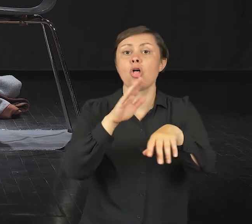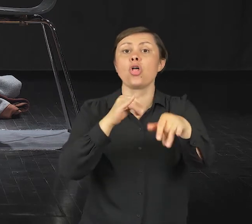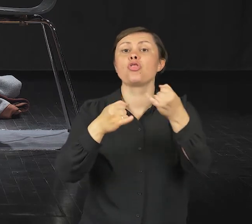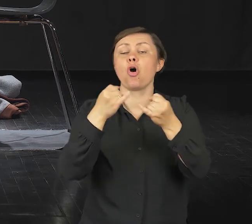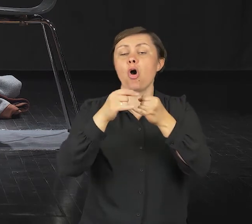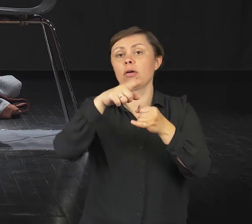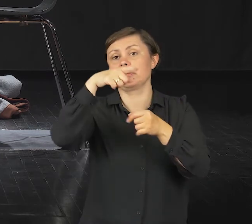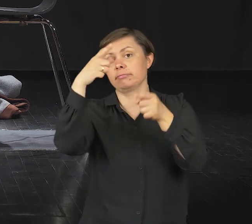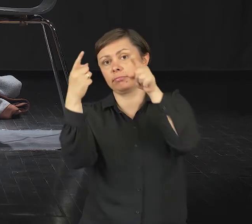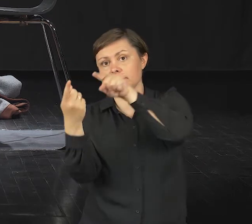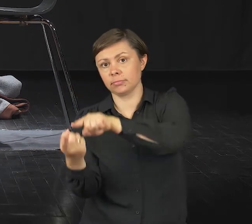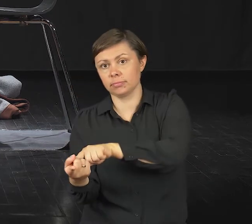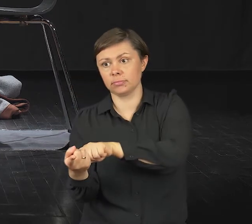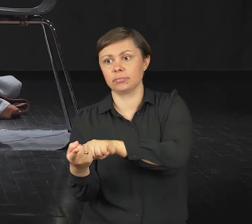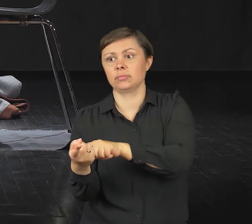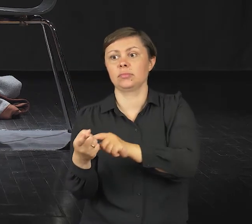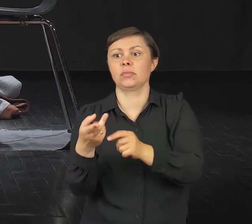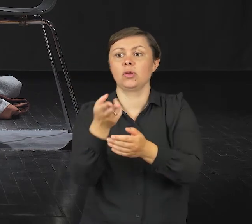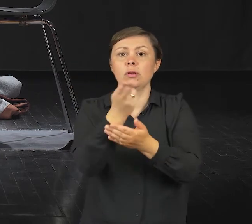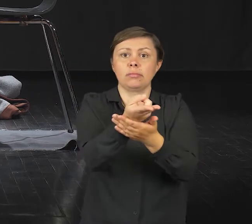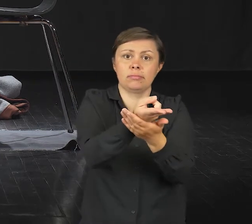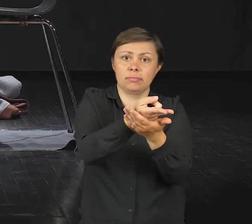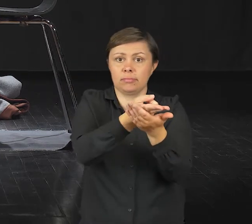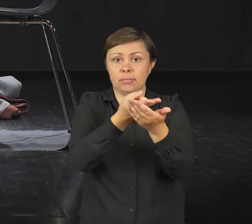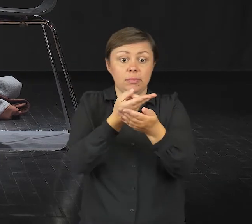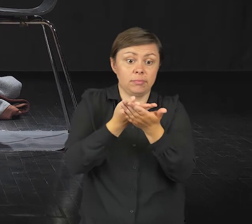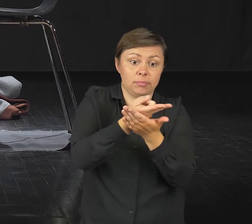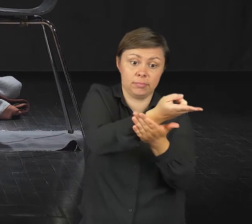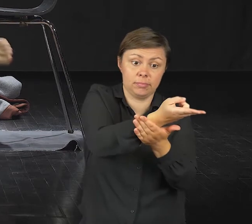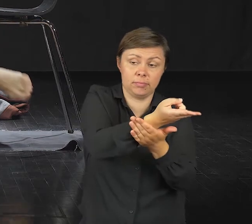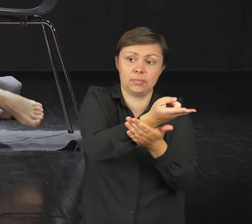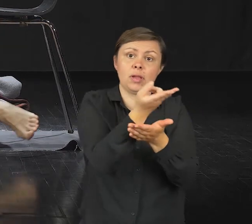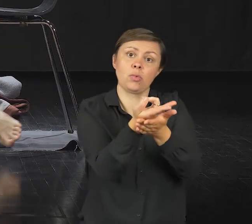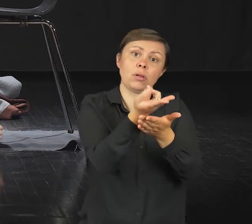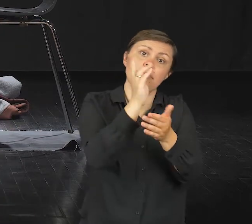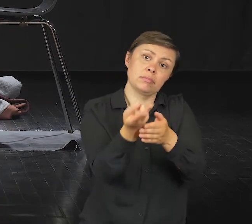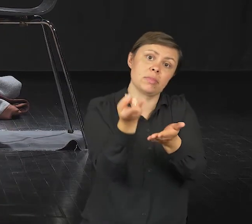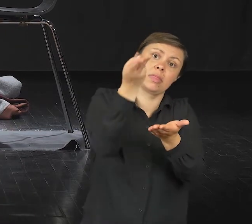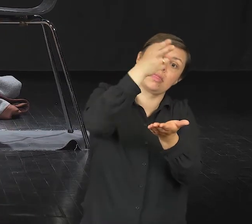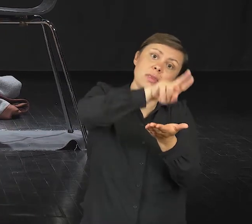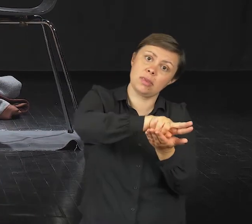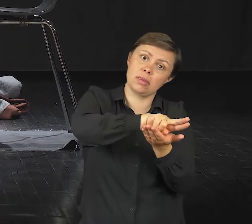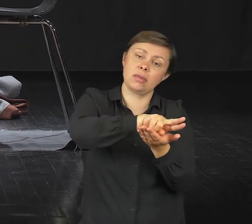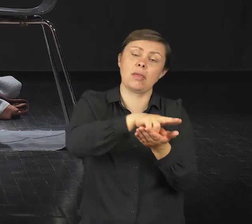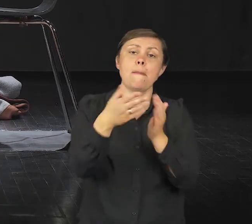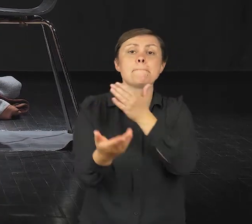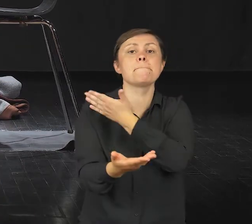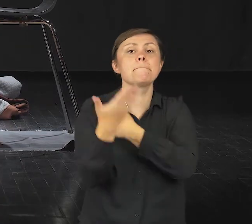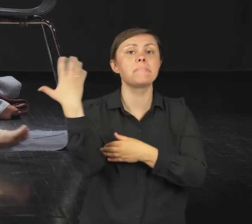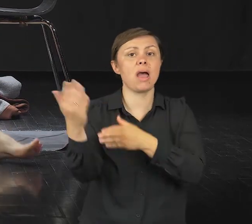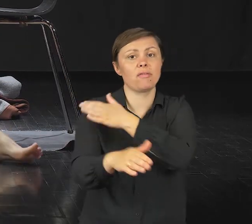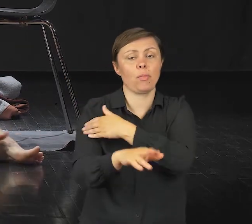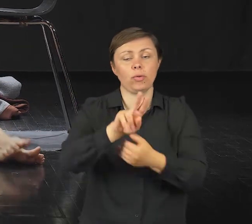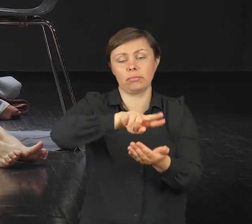przytrzymasz matę, suniesz się do tyłu i przekręcisz przez prawy bok po to,